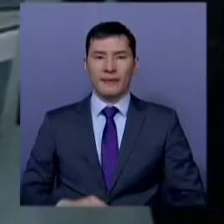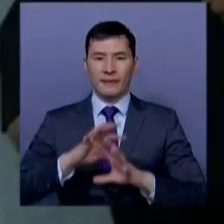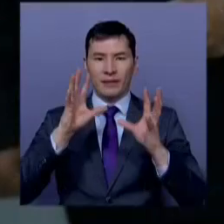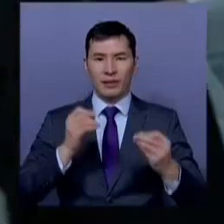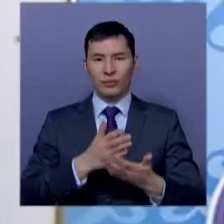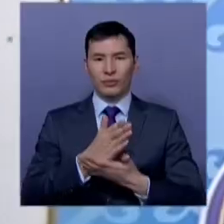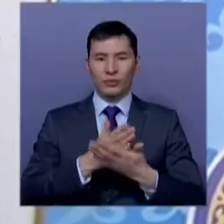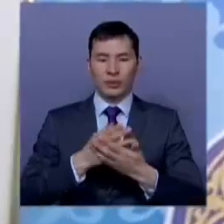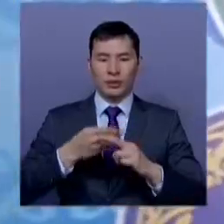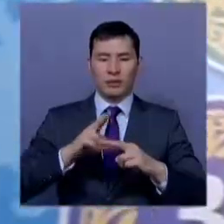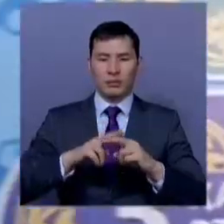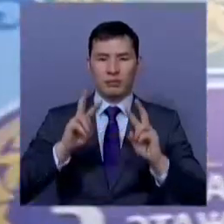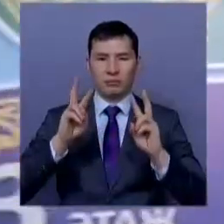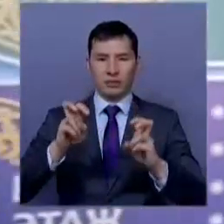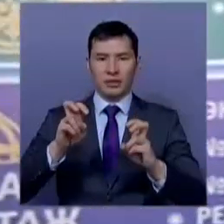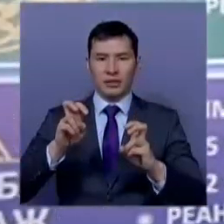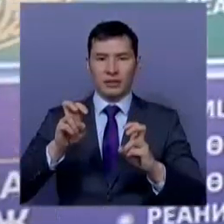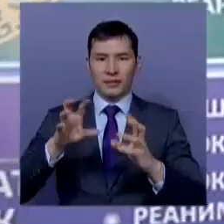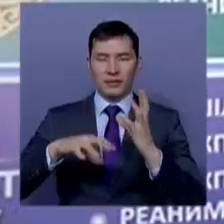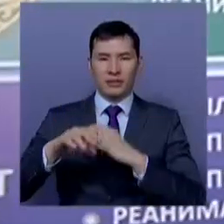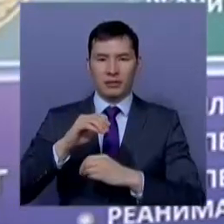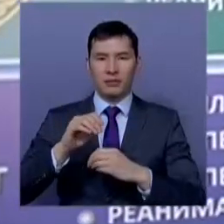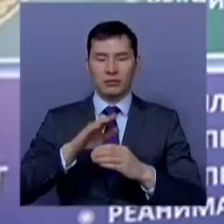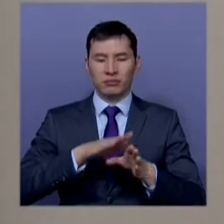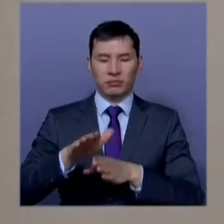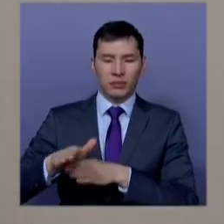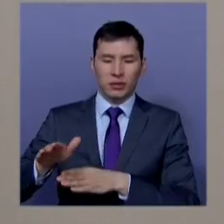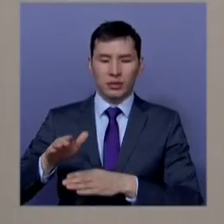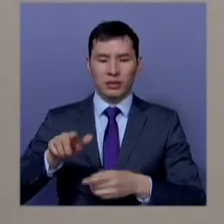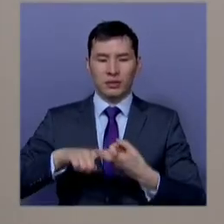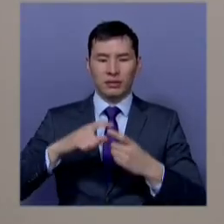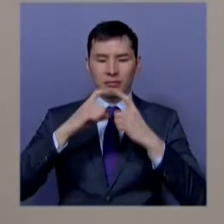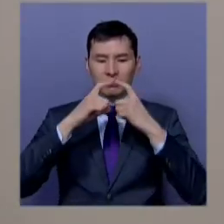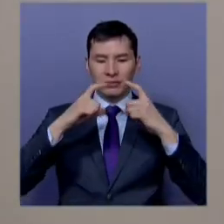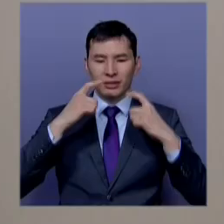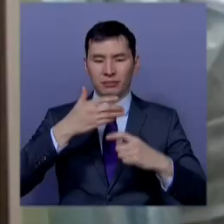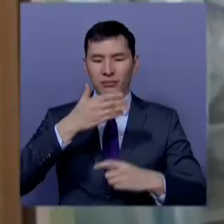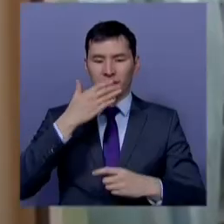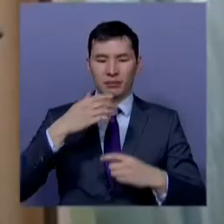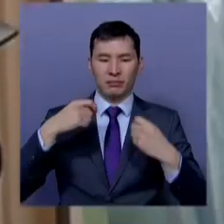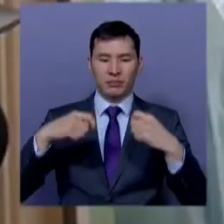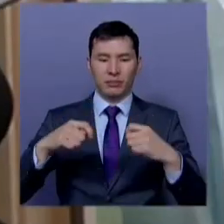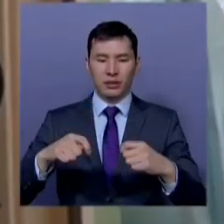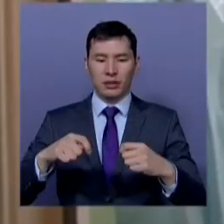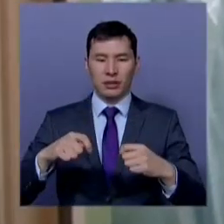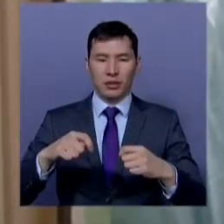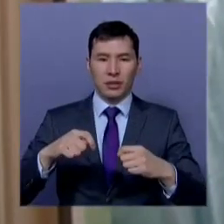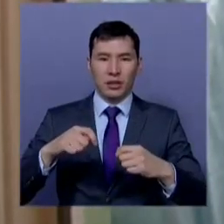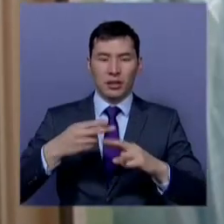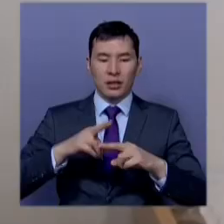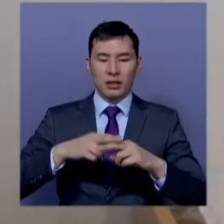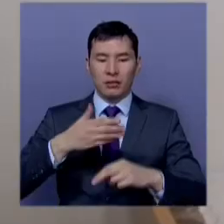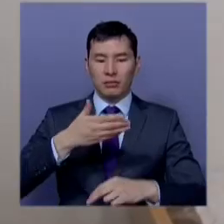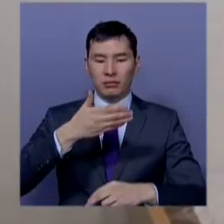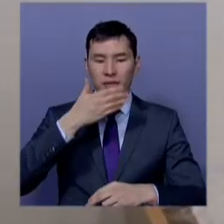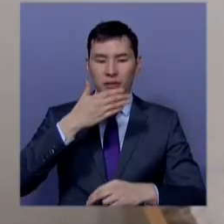жоғары деңгейде жұмыс істеп жатыр деген қала басшысы бетперделердің барлығы сатылып дүрлікпенің орын алғанында айтты. Бұл ретте бетперде